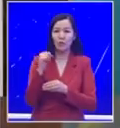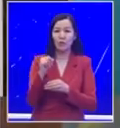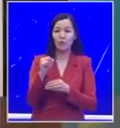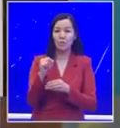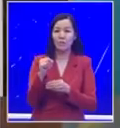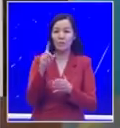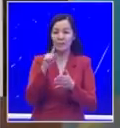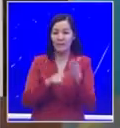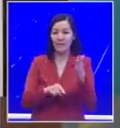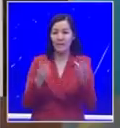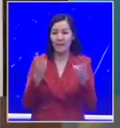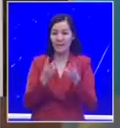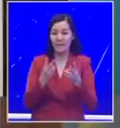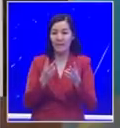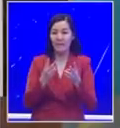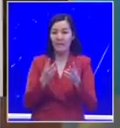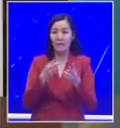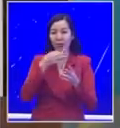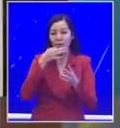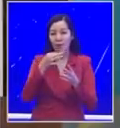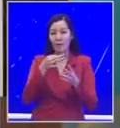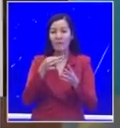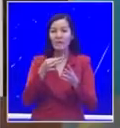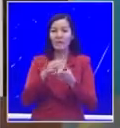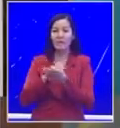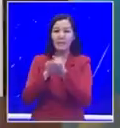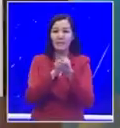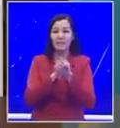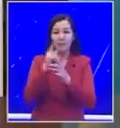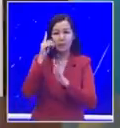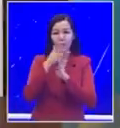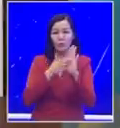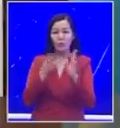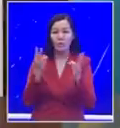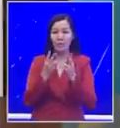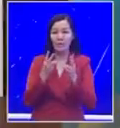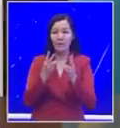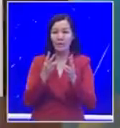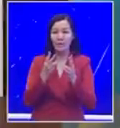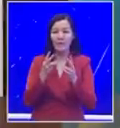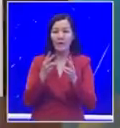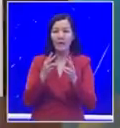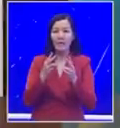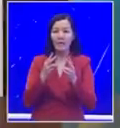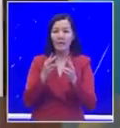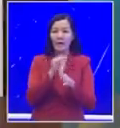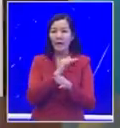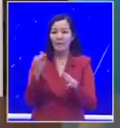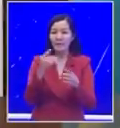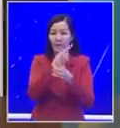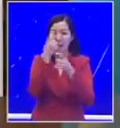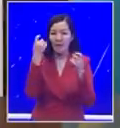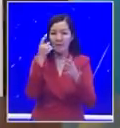пен ынтымақтасымызды, жауапкершілігімізді танытып, түсінікпен қарауға және сіздерді тек ресми